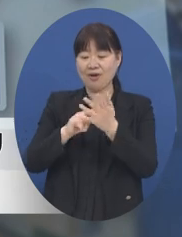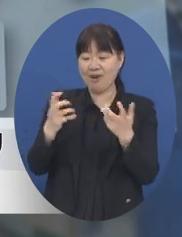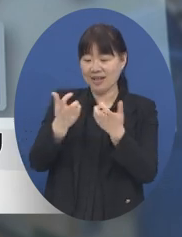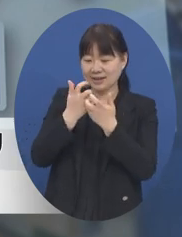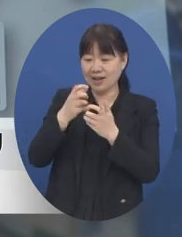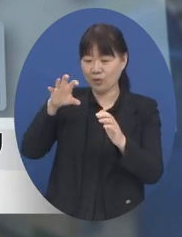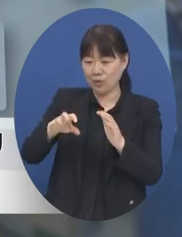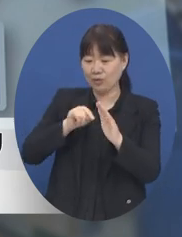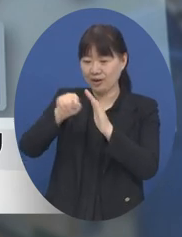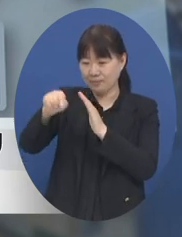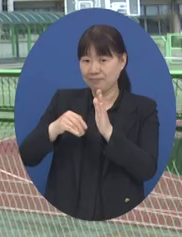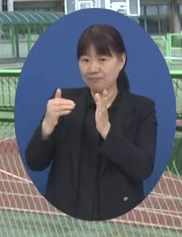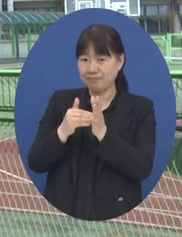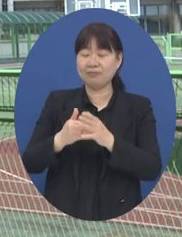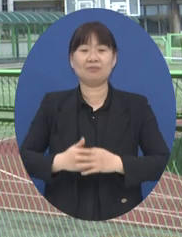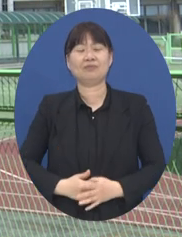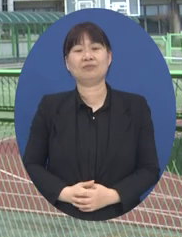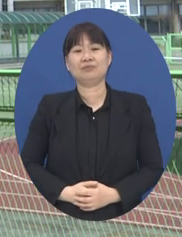다녀왔습니다